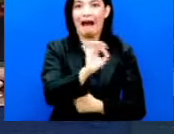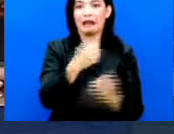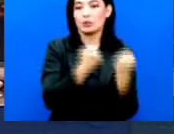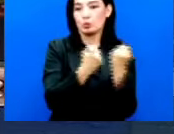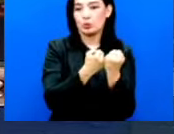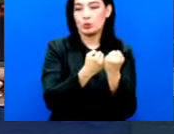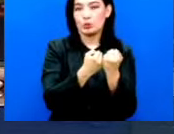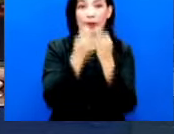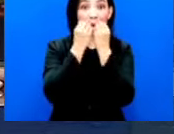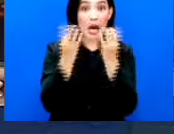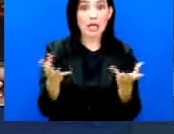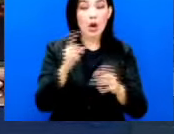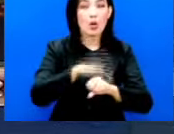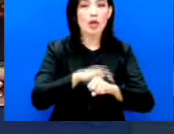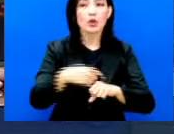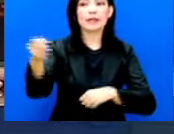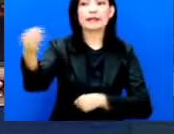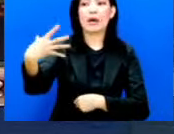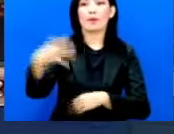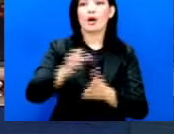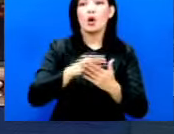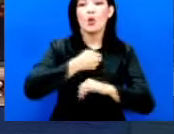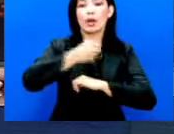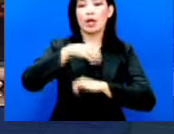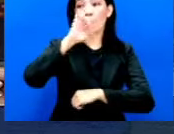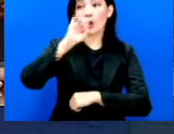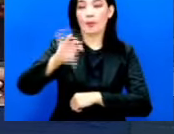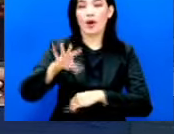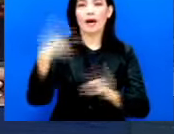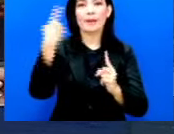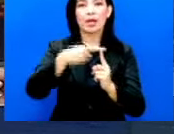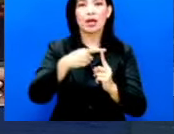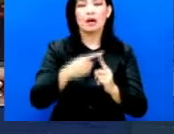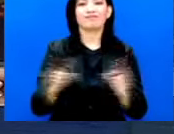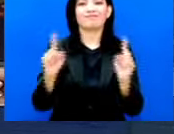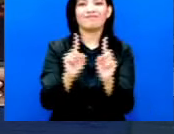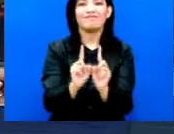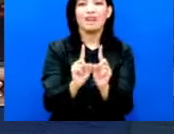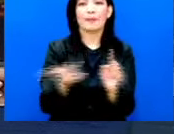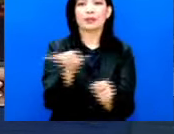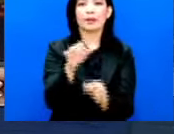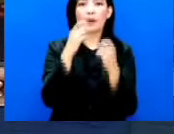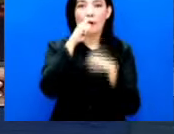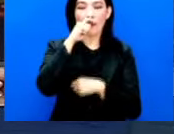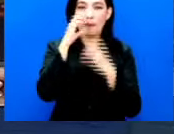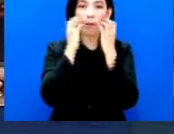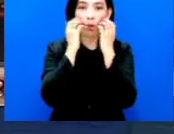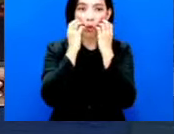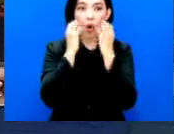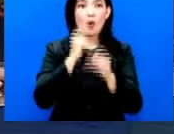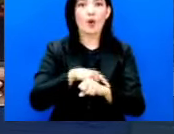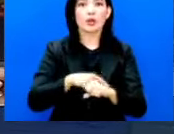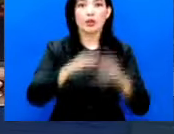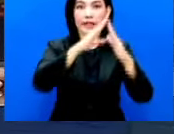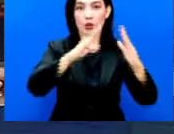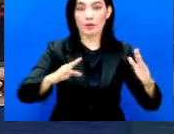ini disampaikan Surya Paloh saat menjawab pertanyaan wartawan di hadapan Ketua Umum Partai Gerindra Prabowo Subianto saat konferensi pers di